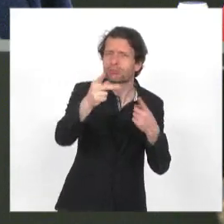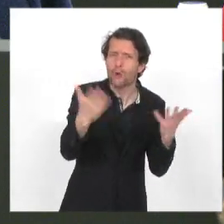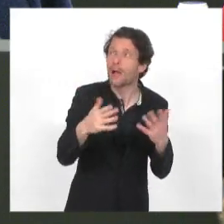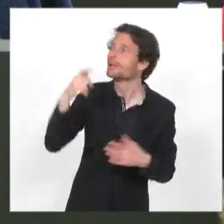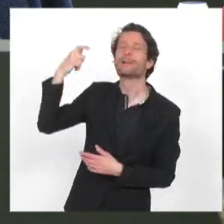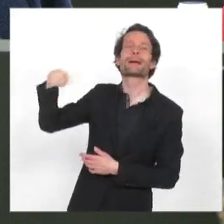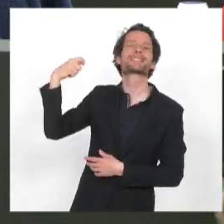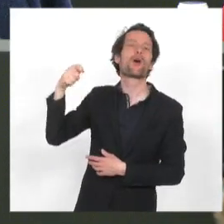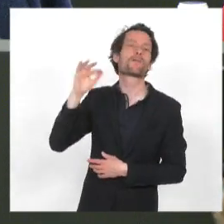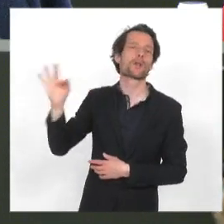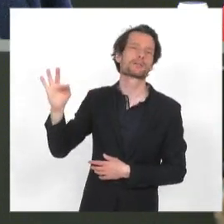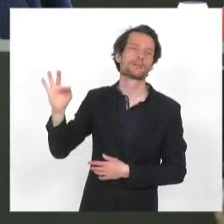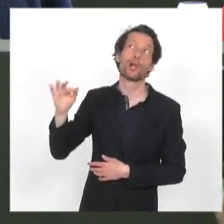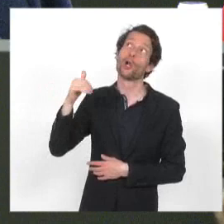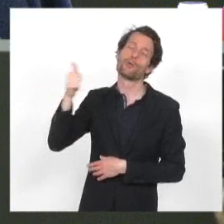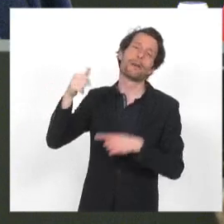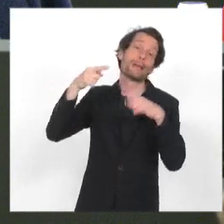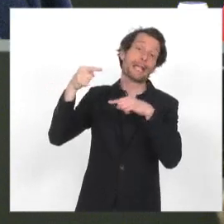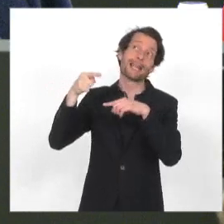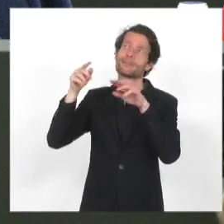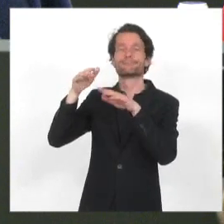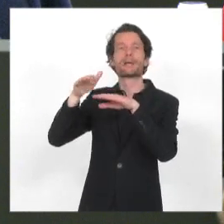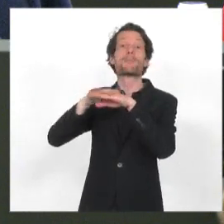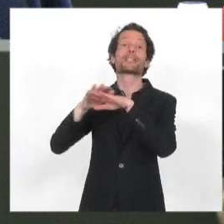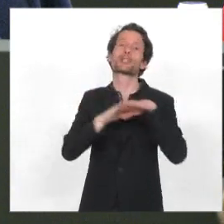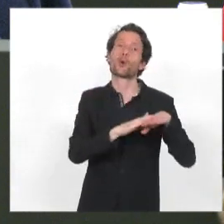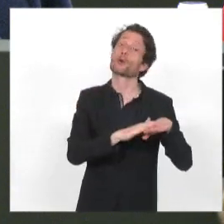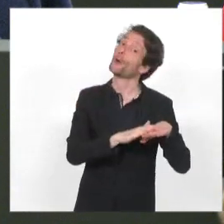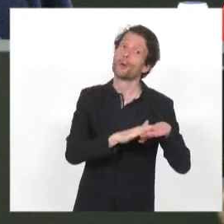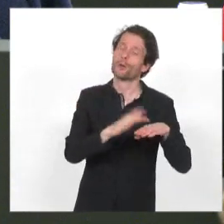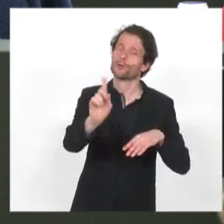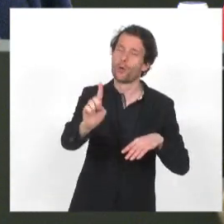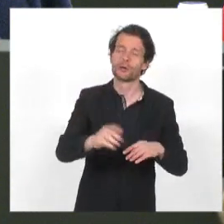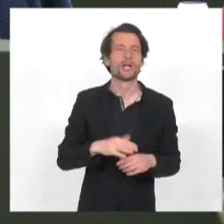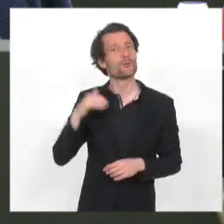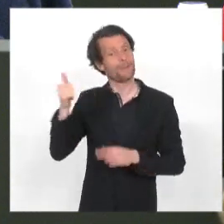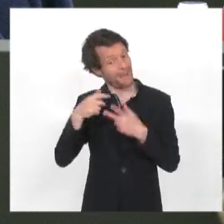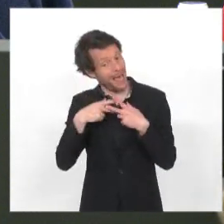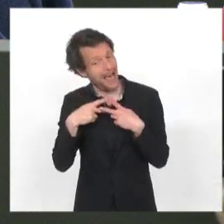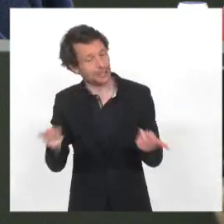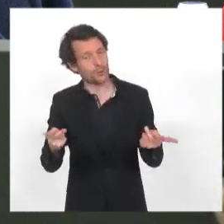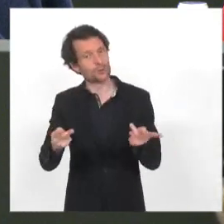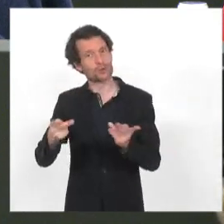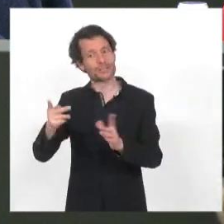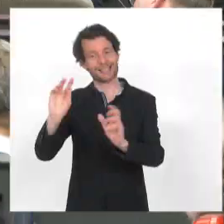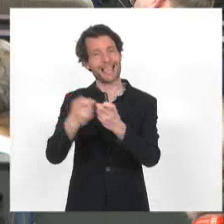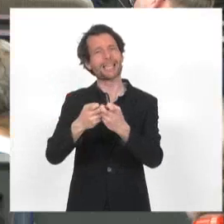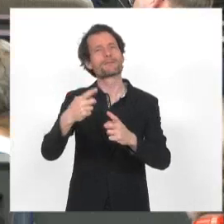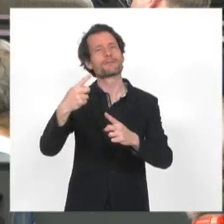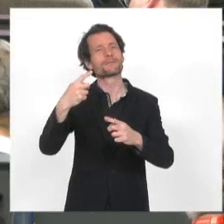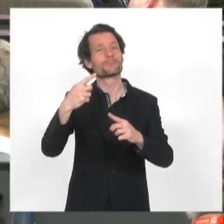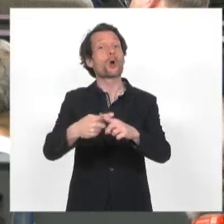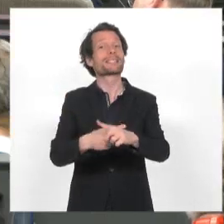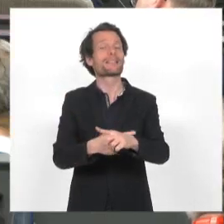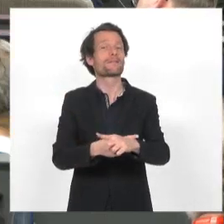qualifier d'ultra-gauche, annonçait fin mars dans son plan haut la mise en place d'une tarification progressive.